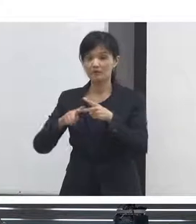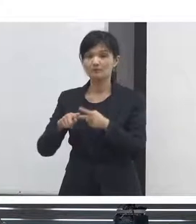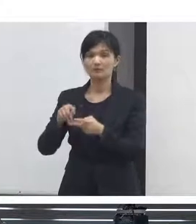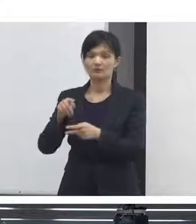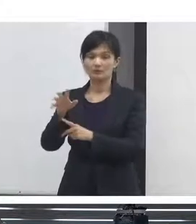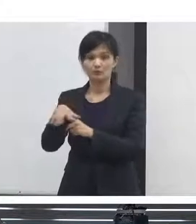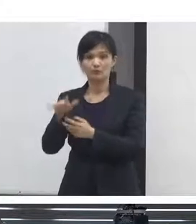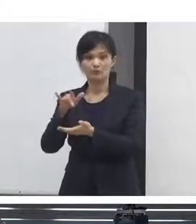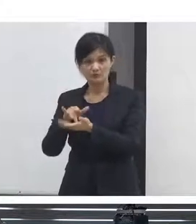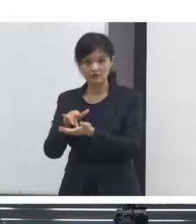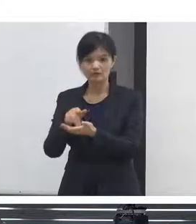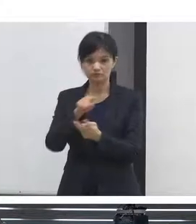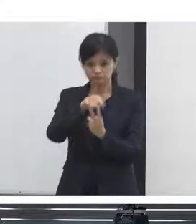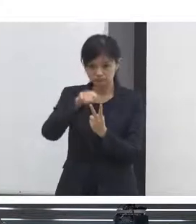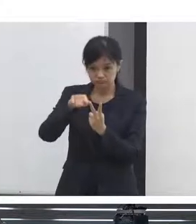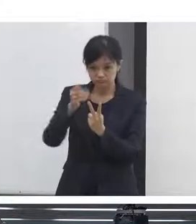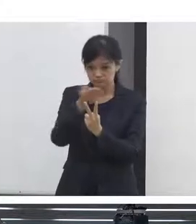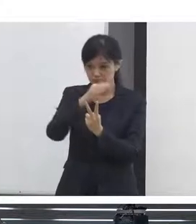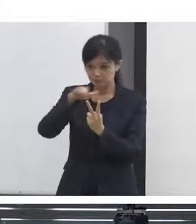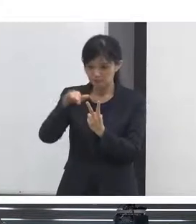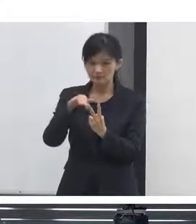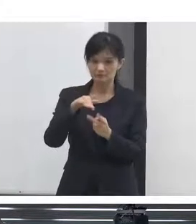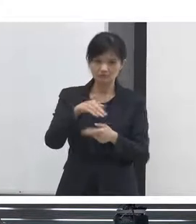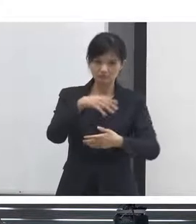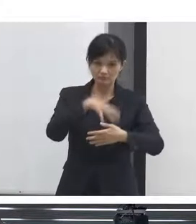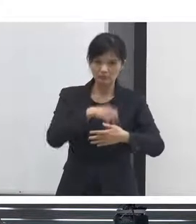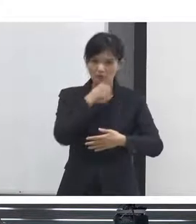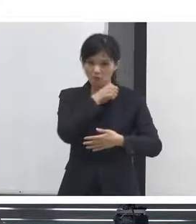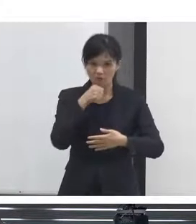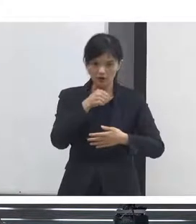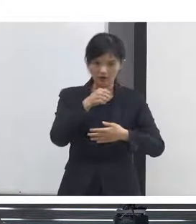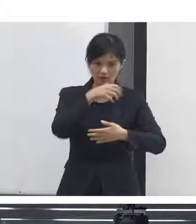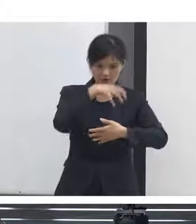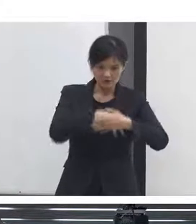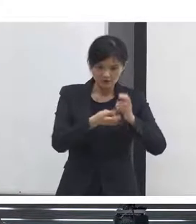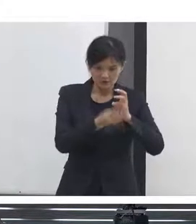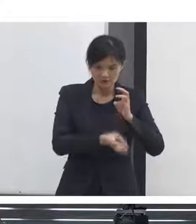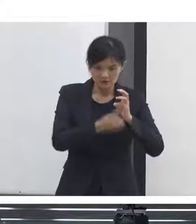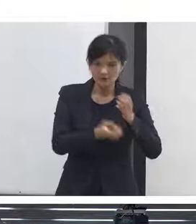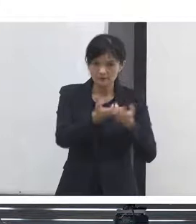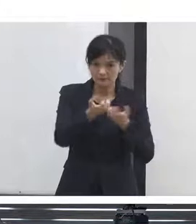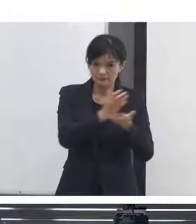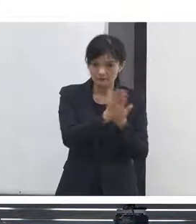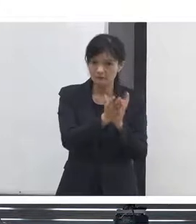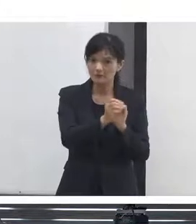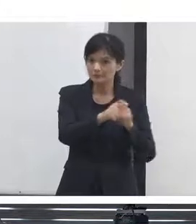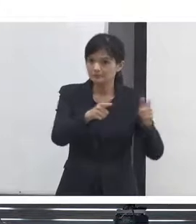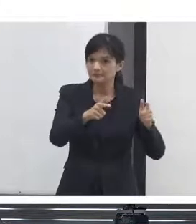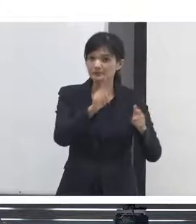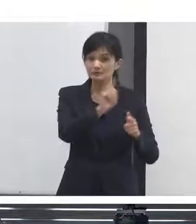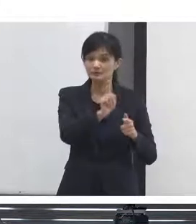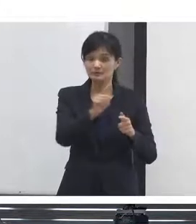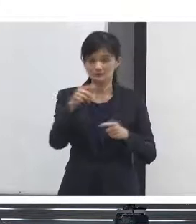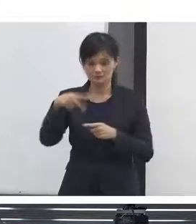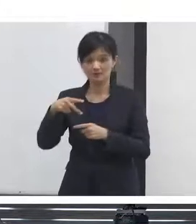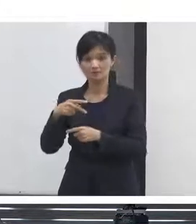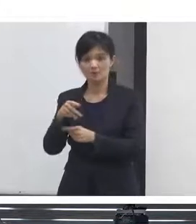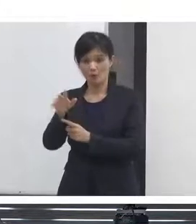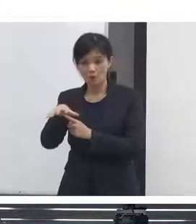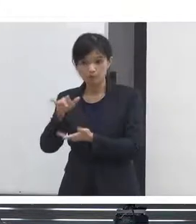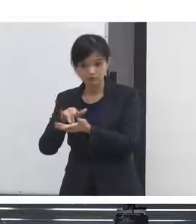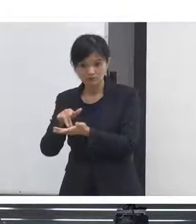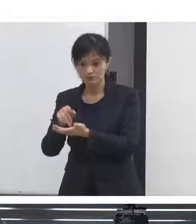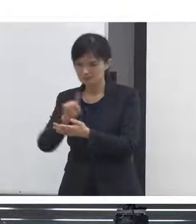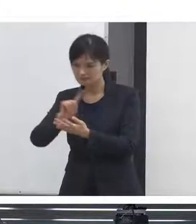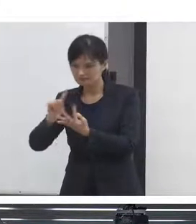施肥跟农药的部分有更清楚的是它是哪一种肥，哪一种农药哦。那这个在另外一个这个农产品的产销履历系统里面有更详细的记载。那